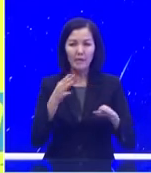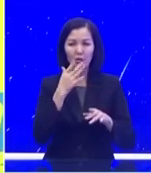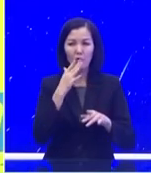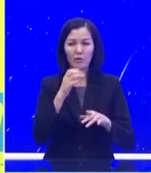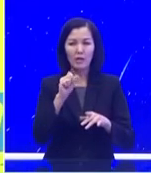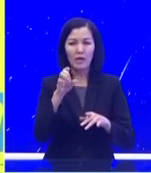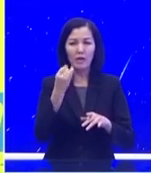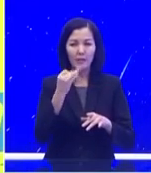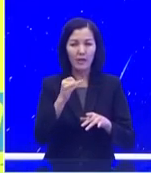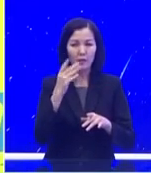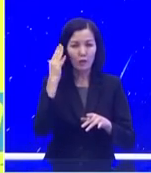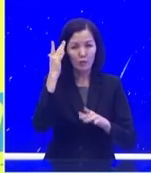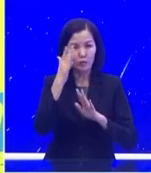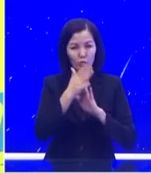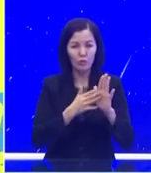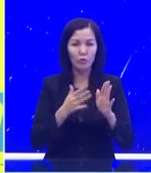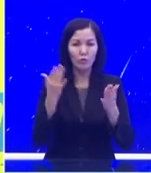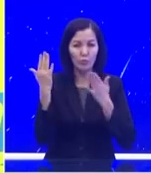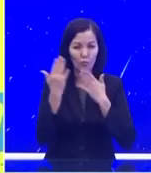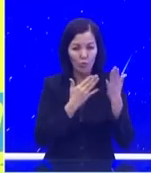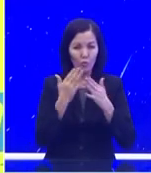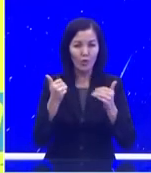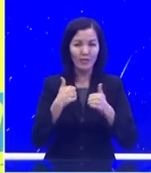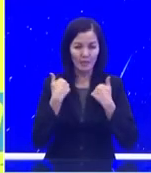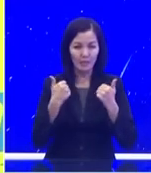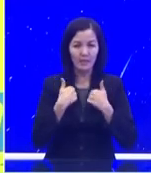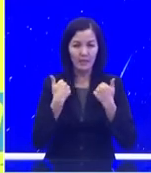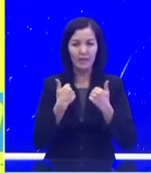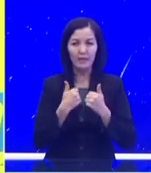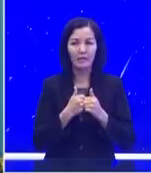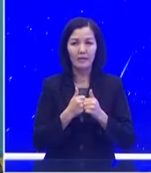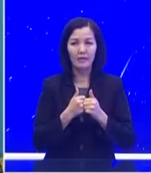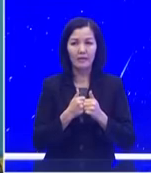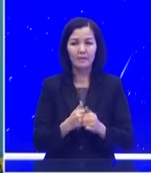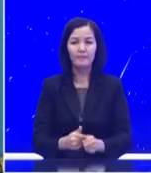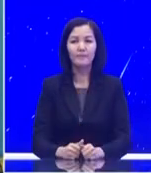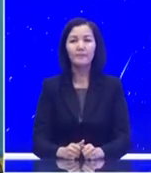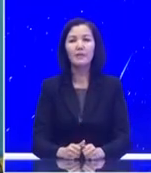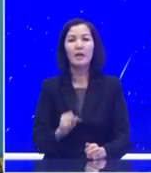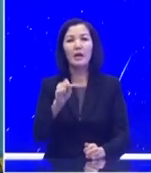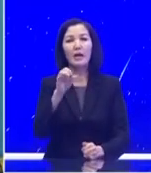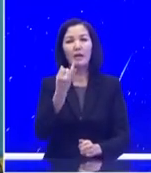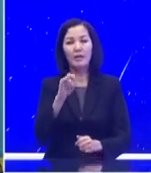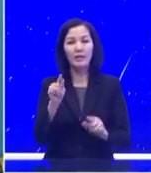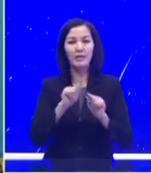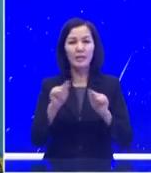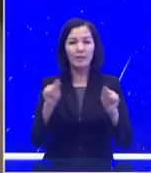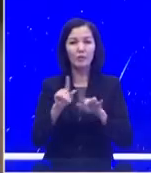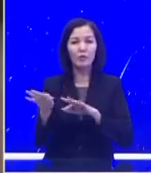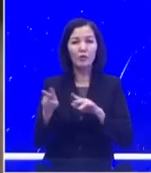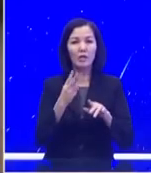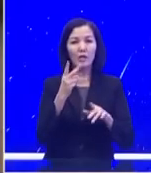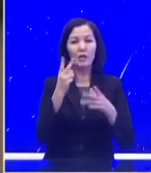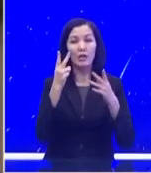Абайды түсініп оқуға тырысады. Енді қанша дегенмен басқа ұлттың өкілдері ғой. Абайды дәріптеуге негізделген шара екі